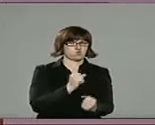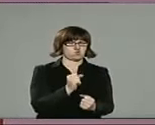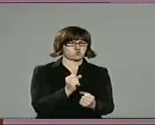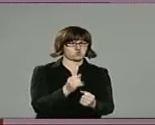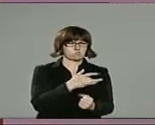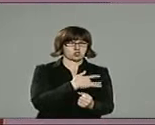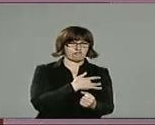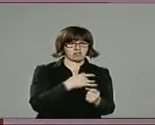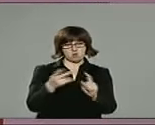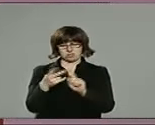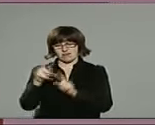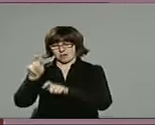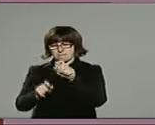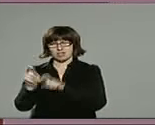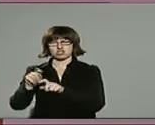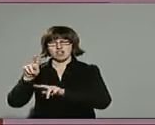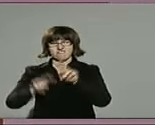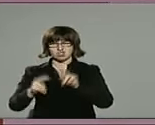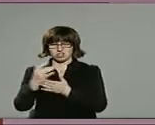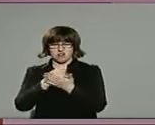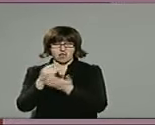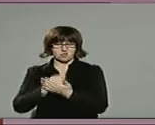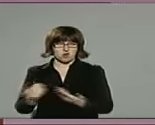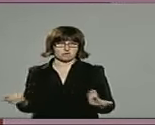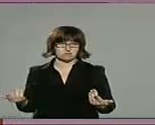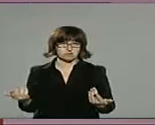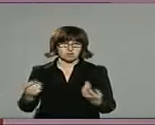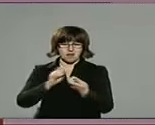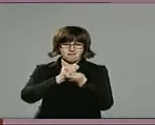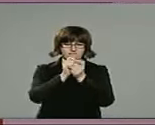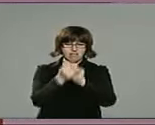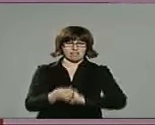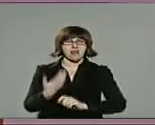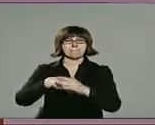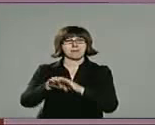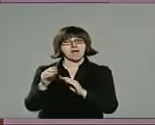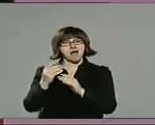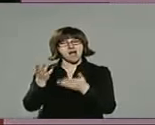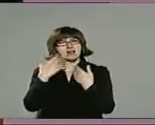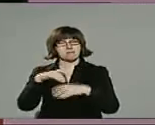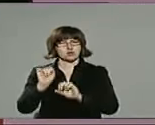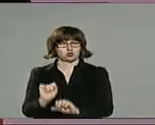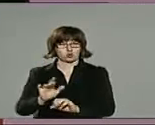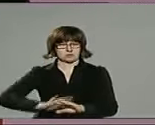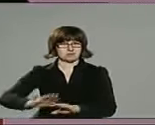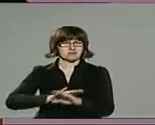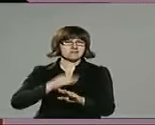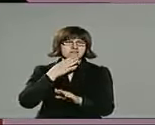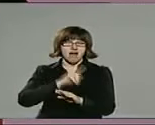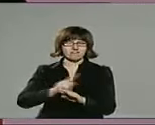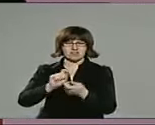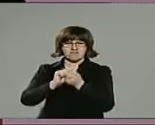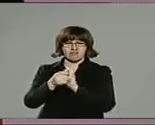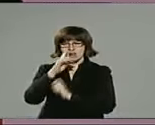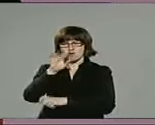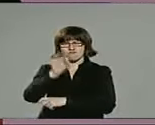sondern vor allen Dingen auch Menschen mit unterschiedlichen Einkommen. Und der Wandel zu mehr Nachhaltigkeit und Klimaschutz, der darf kein Wandel